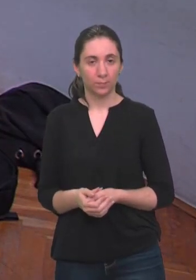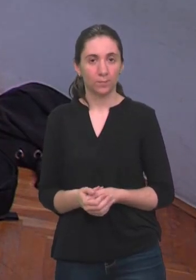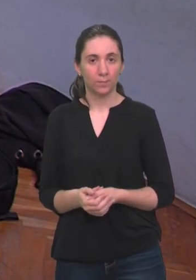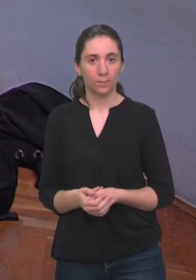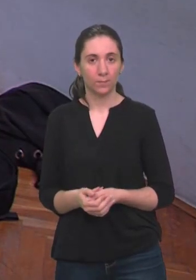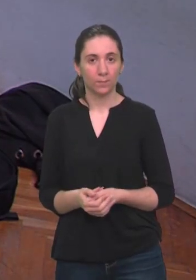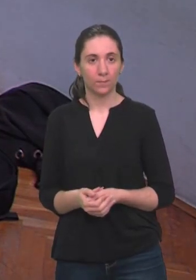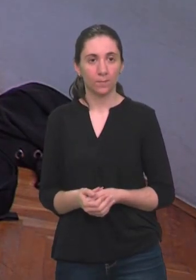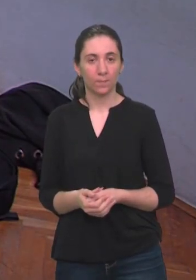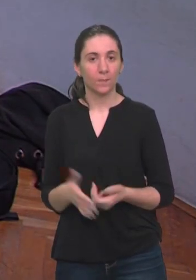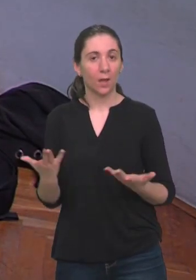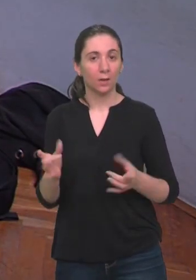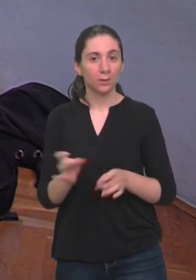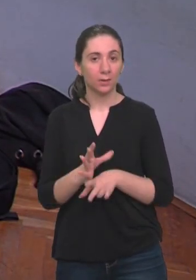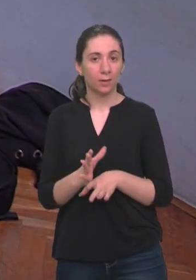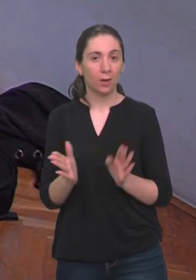sretan,